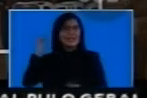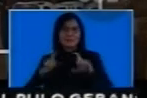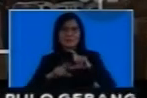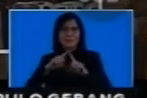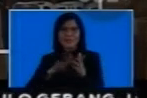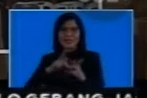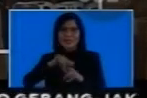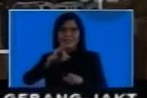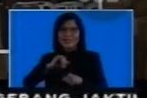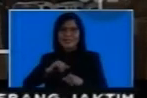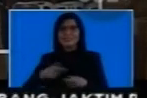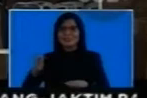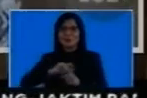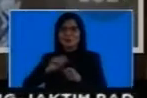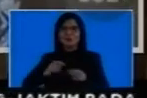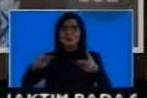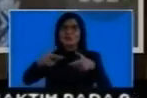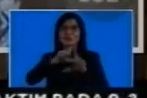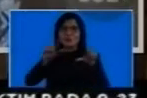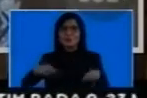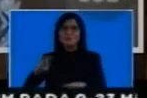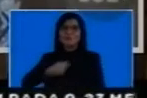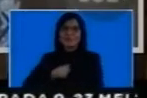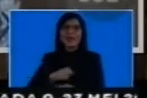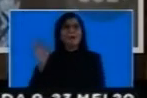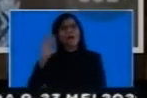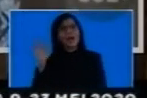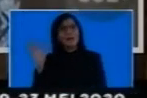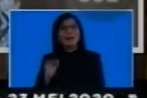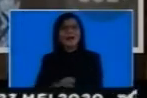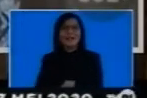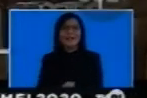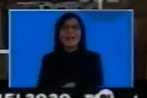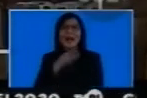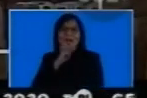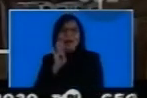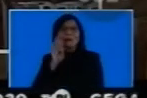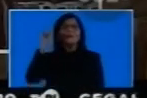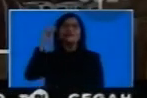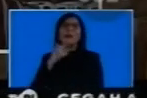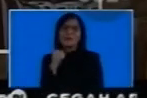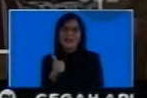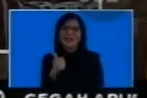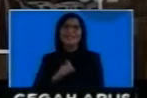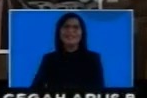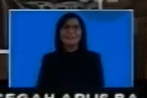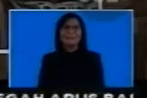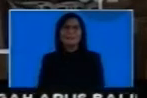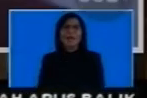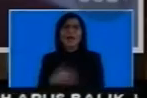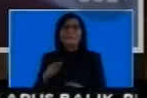telah menulis surat kepada saya. Apa kabar Ibu Santi, Ibu Maria? Alhamdulillah, baik